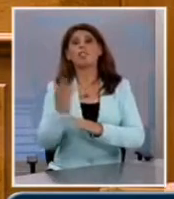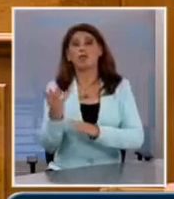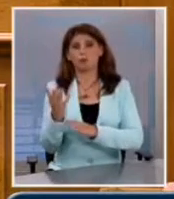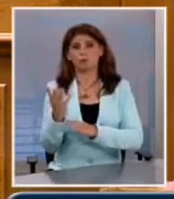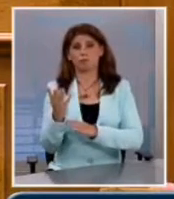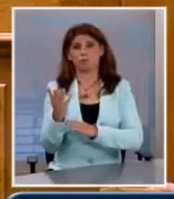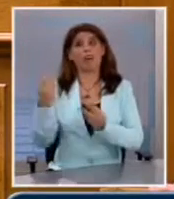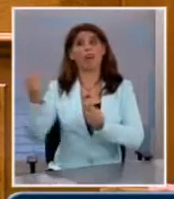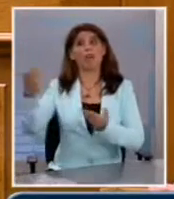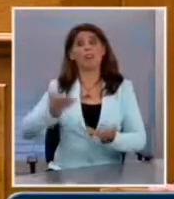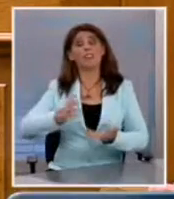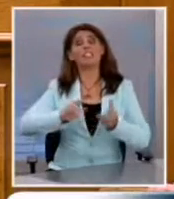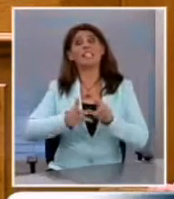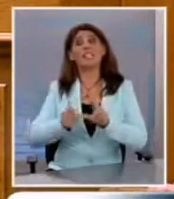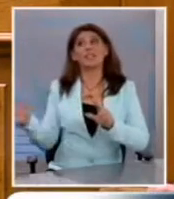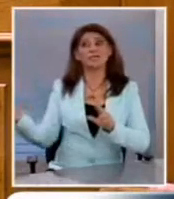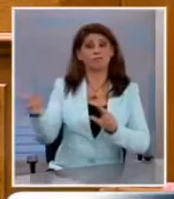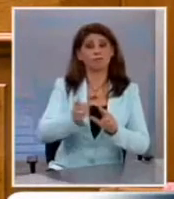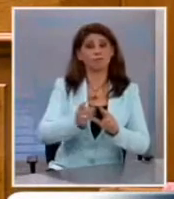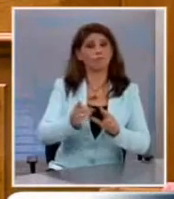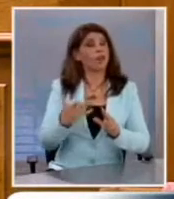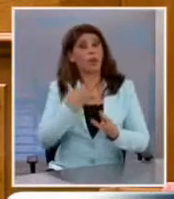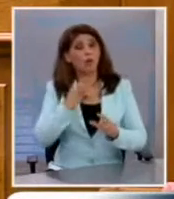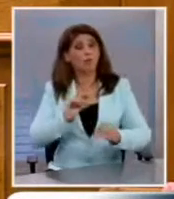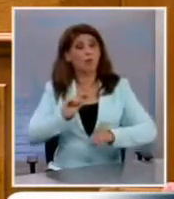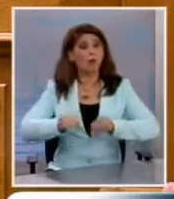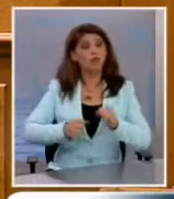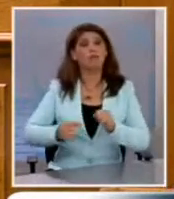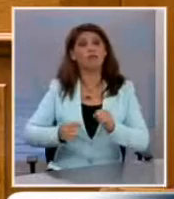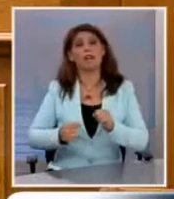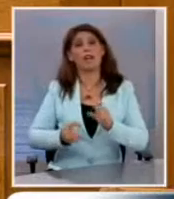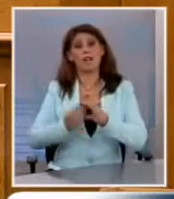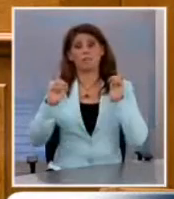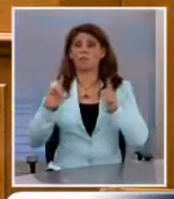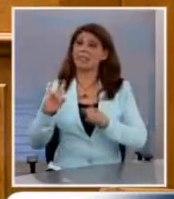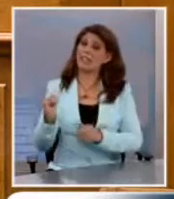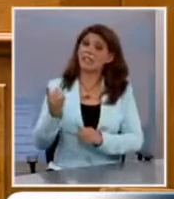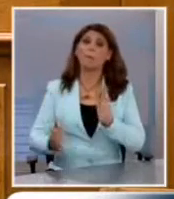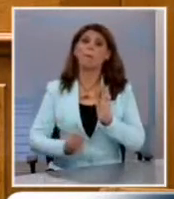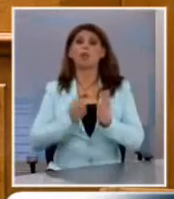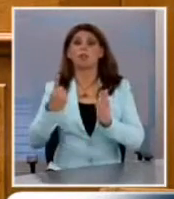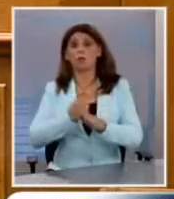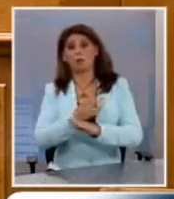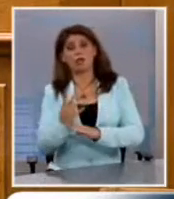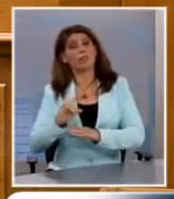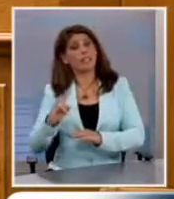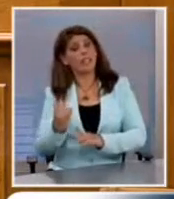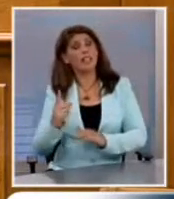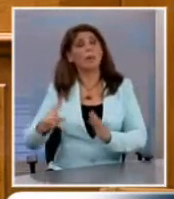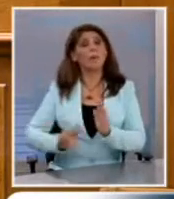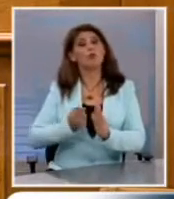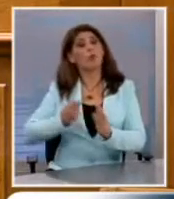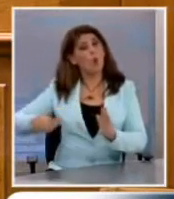Στην προσπάθειά τους για την πρώτη φορά Νέα Δημοκρατία ή πρώτη φορά ΠΑΣΟΚ ή πρώτη φορά όλοι